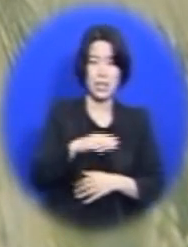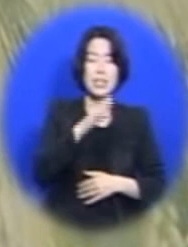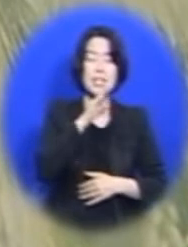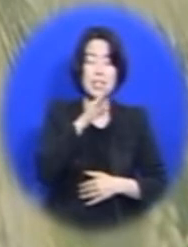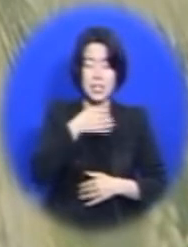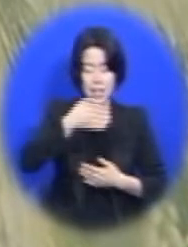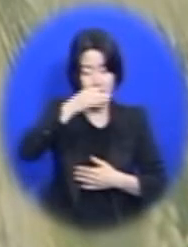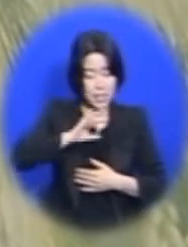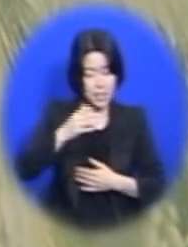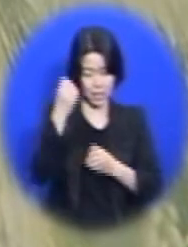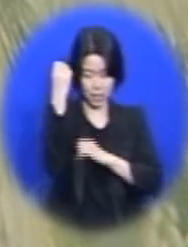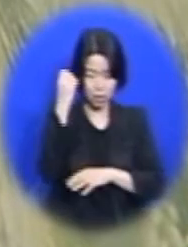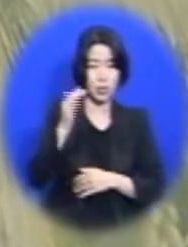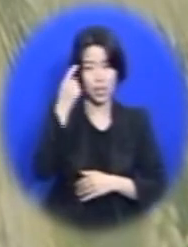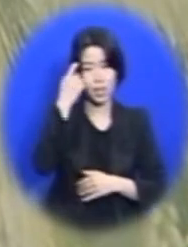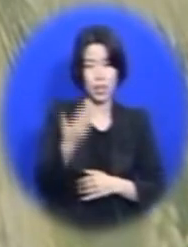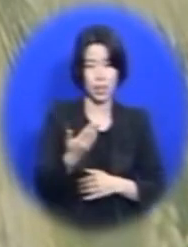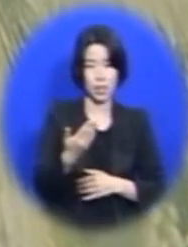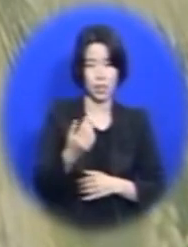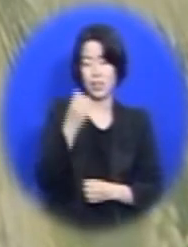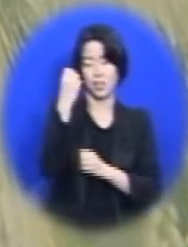되냐? 기준 없습니다.